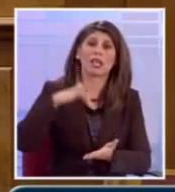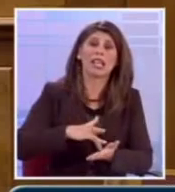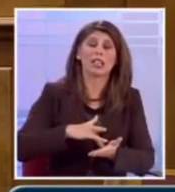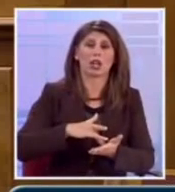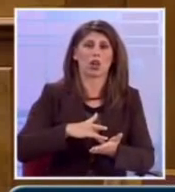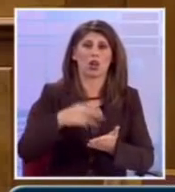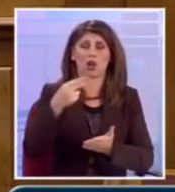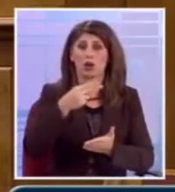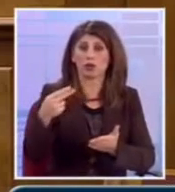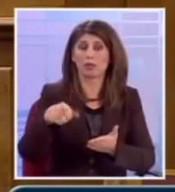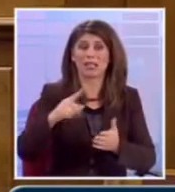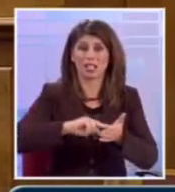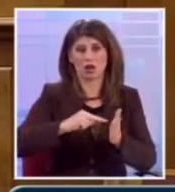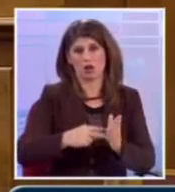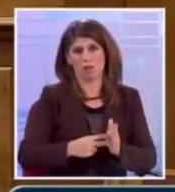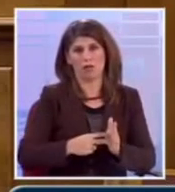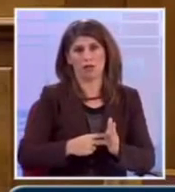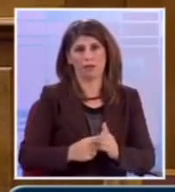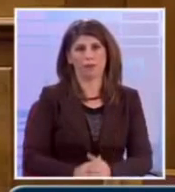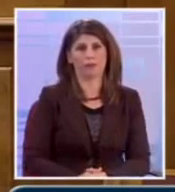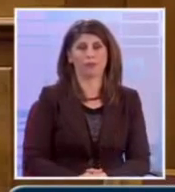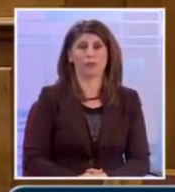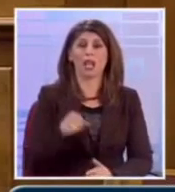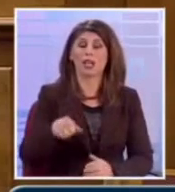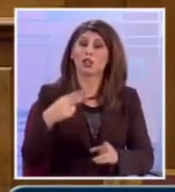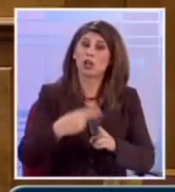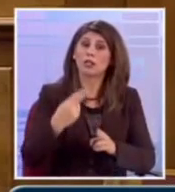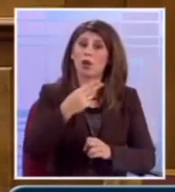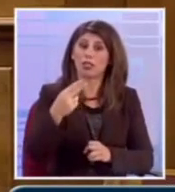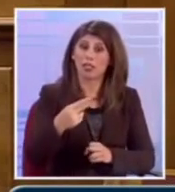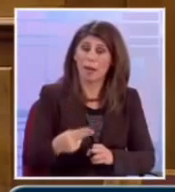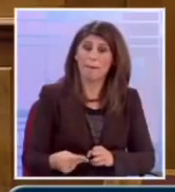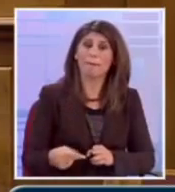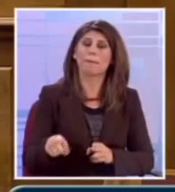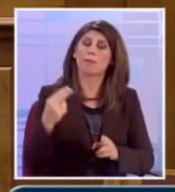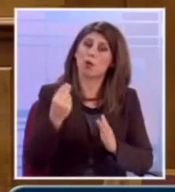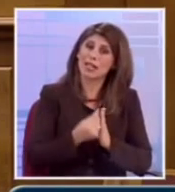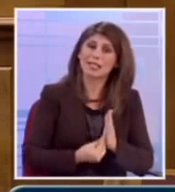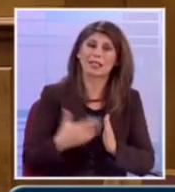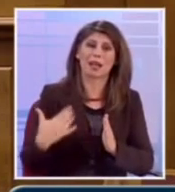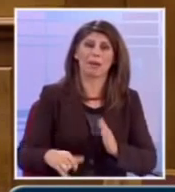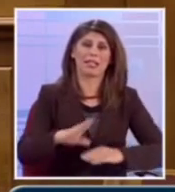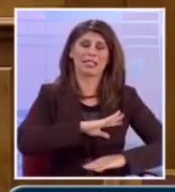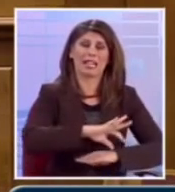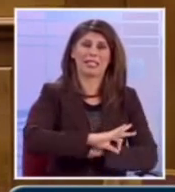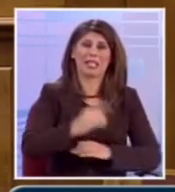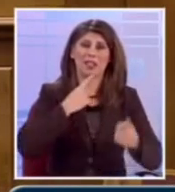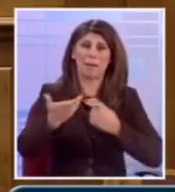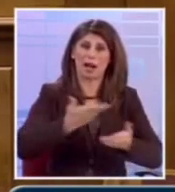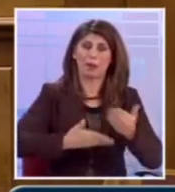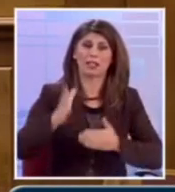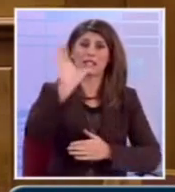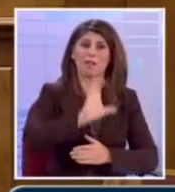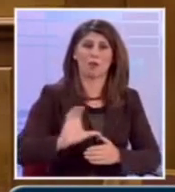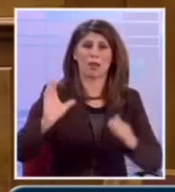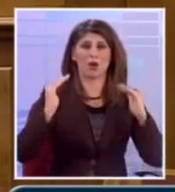σημείο για την οικονομία και είναι το κρίσιμο θέμα και το οποίο αξίζει να υπάρχει στρατηγική διαπραγμάτευση σε ευρωπαϊκό